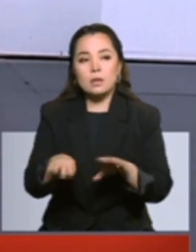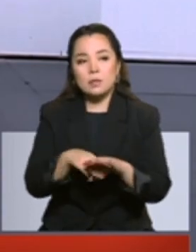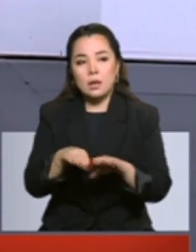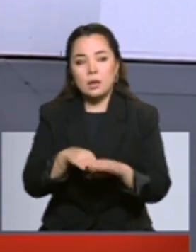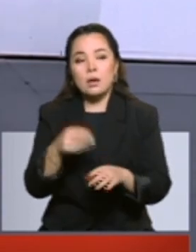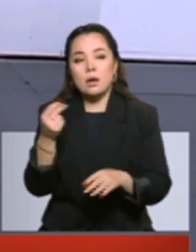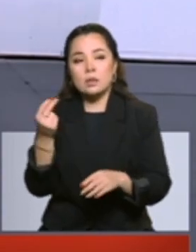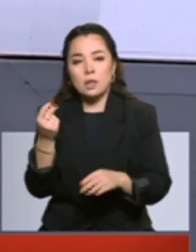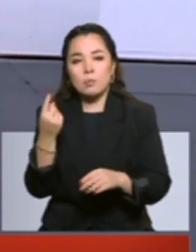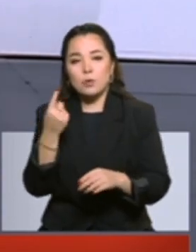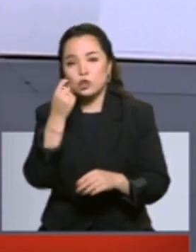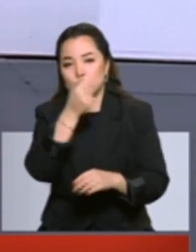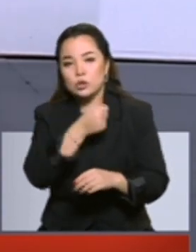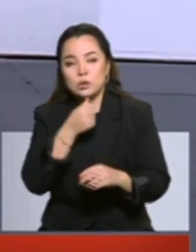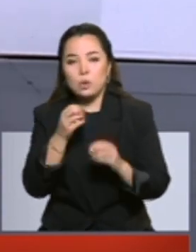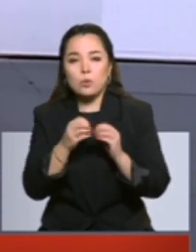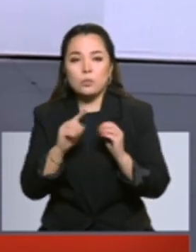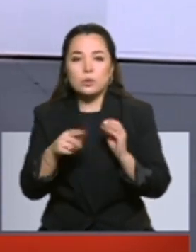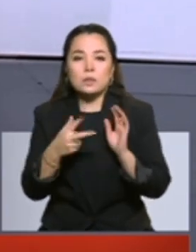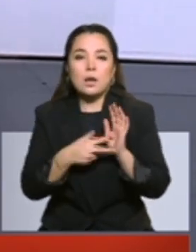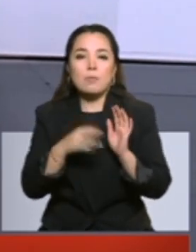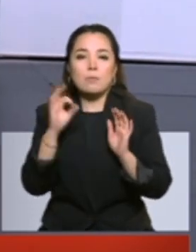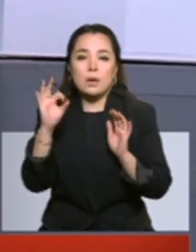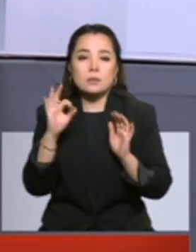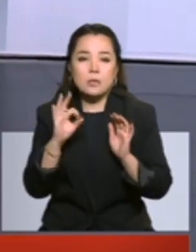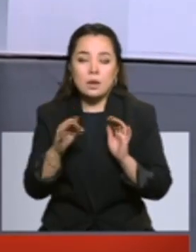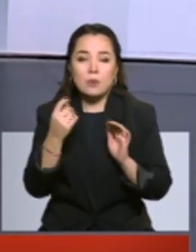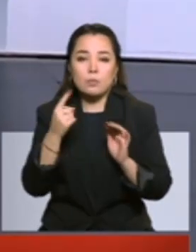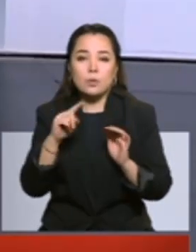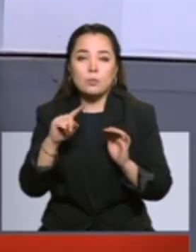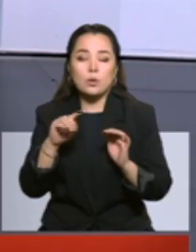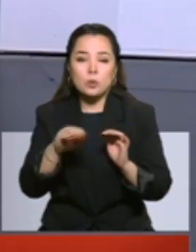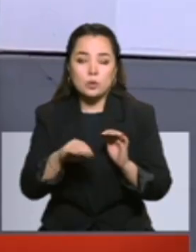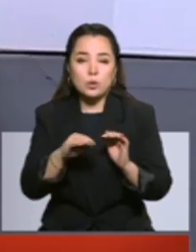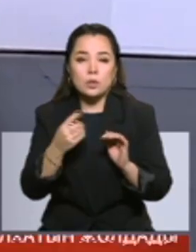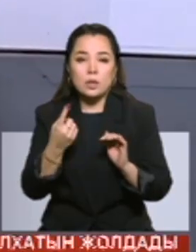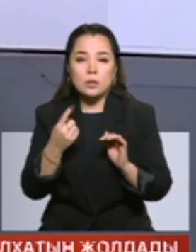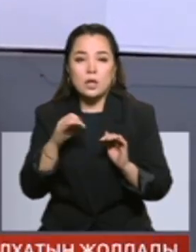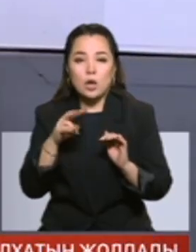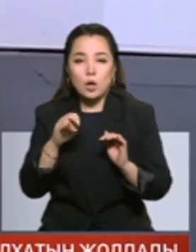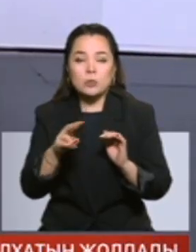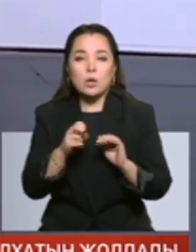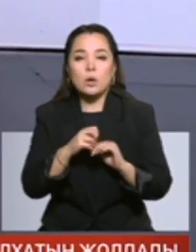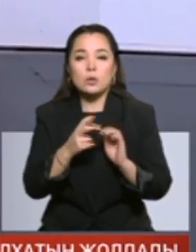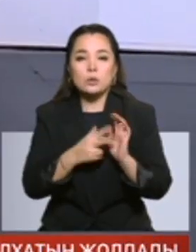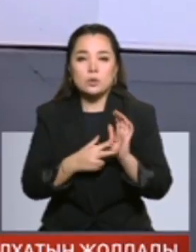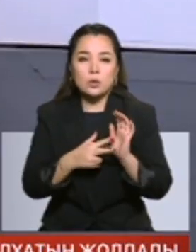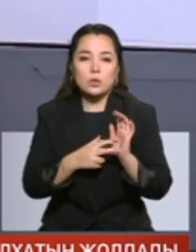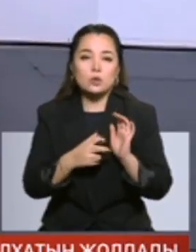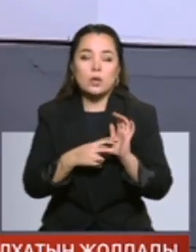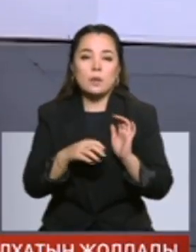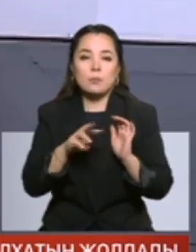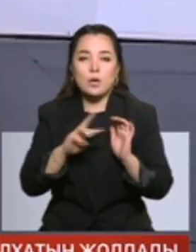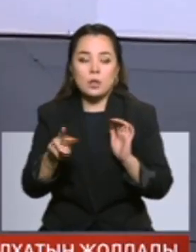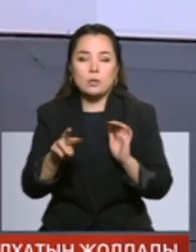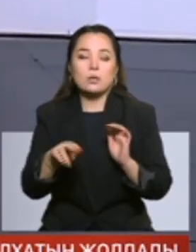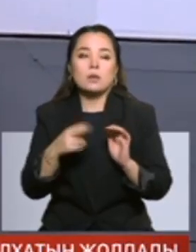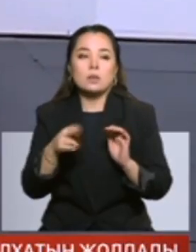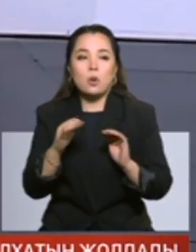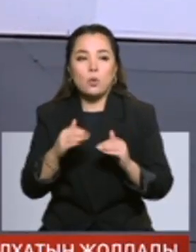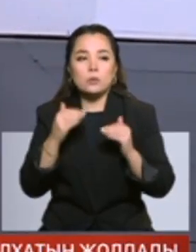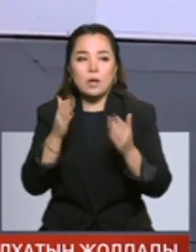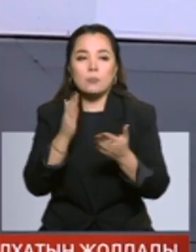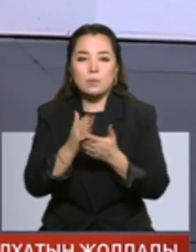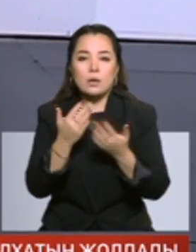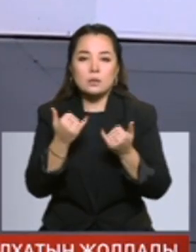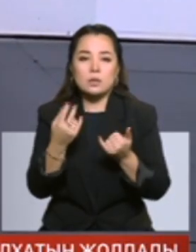ақша бір жылда 10,8%-ға, яғни 1,8 триллион теңгеге өскен. Депозит өсімі елдегі